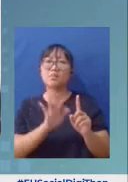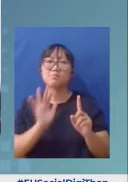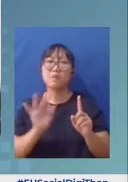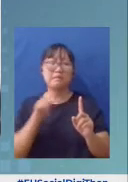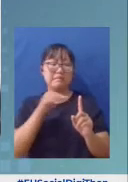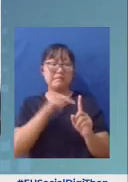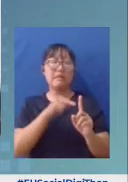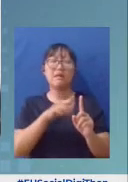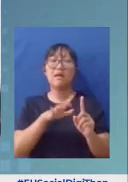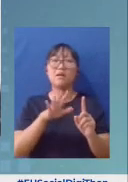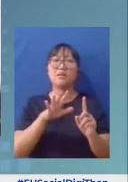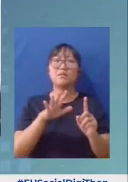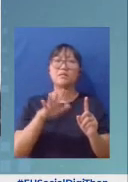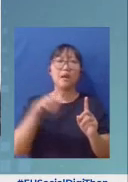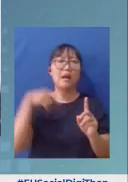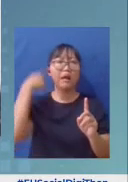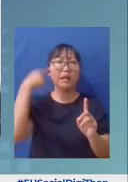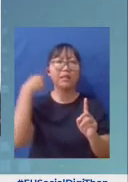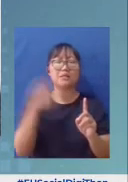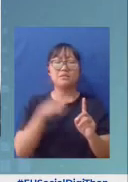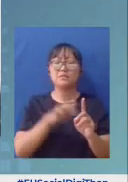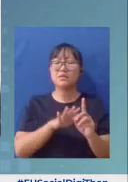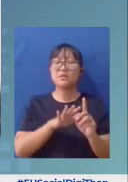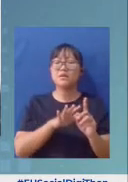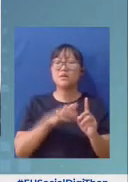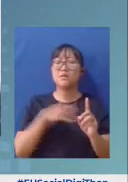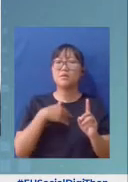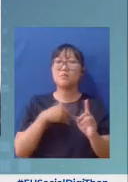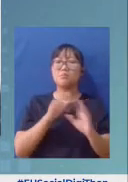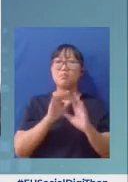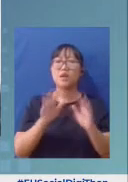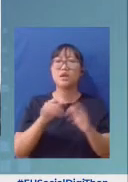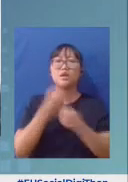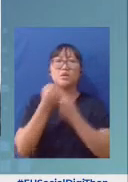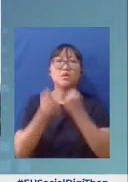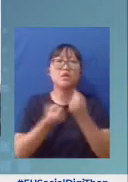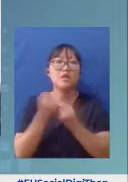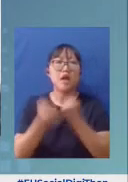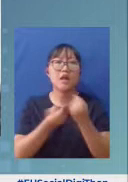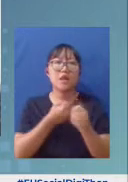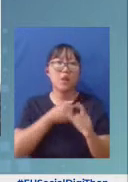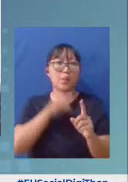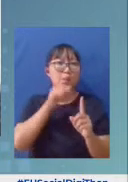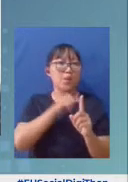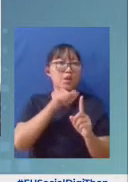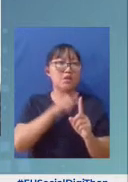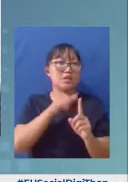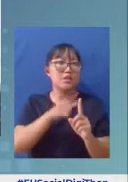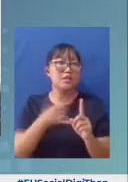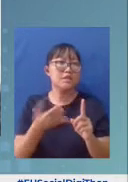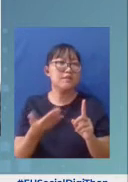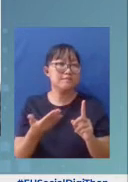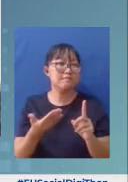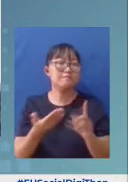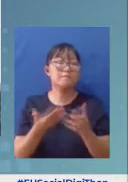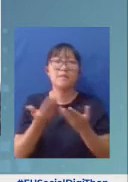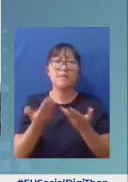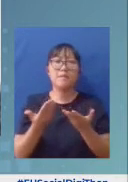bullying, ironisnya menjadi konsumsi publik via media mainstream katanya. Nah, pendapat Ibu gimana nih menurut